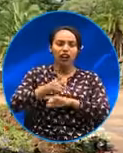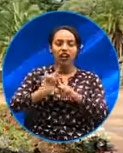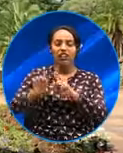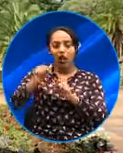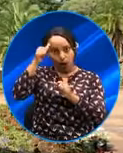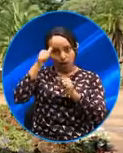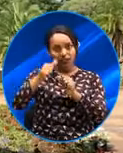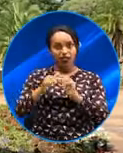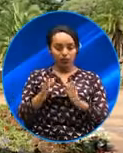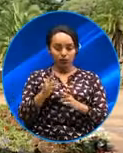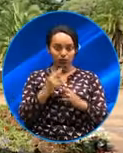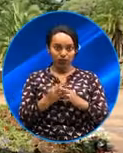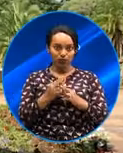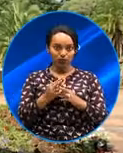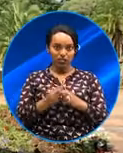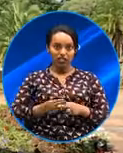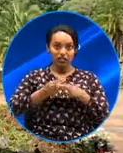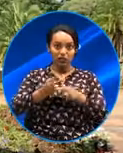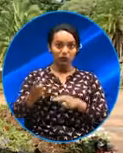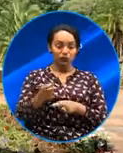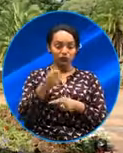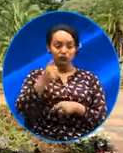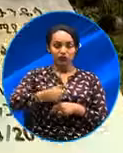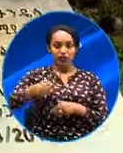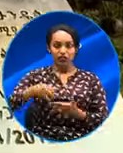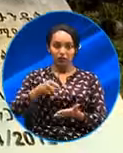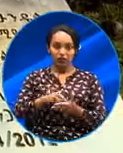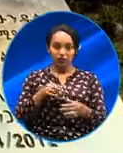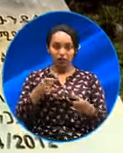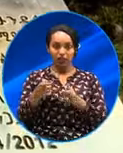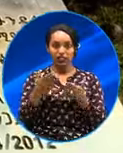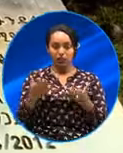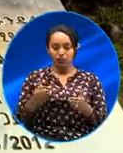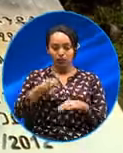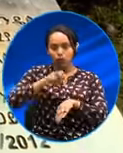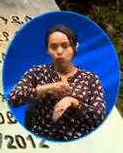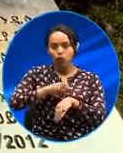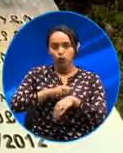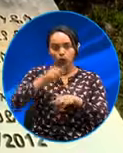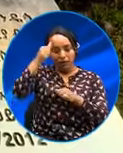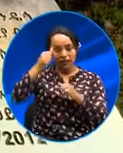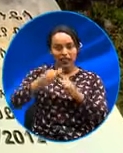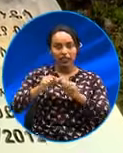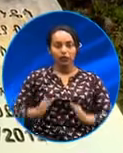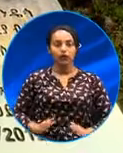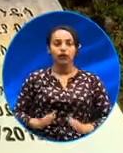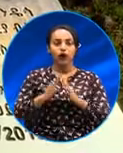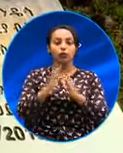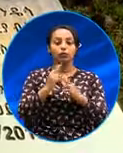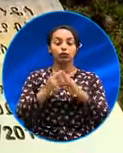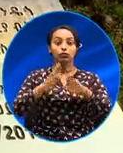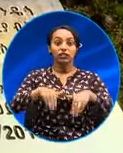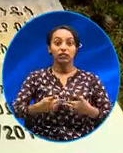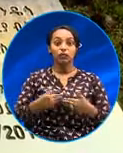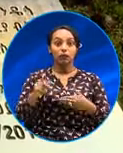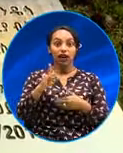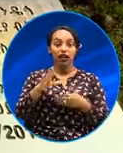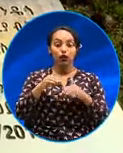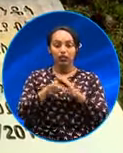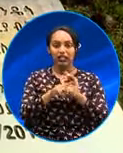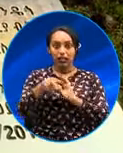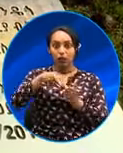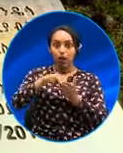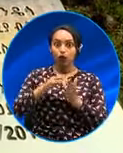የተለያዩ መታሰቢያዎች በስሙ የተሰየሙ ሲሆን የአዲስ አበባ ከተማ አስተዳደርም በወቅቱ የመታሰቢያ ሐውልት በስሙ በተሰየመው ፓርክ